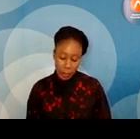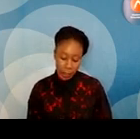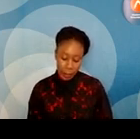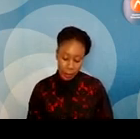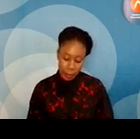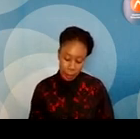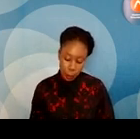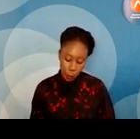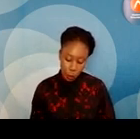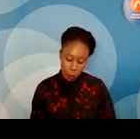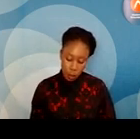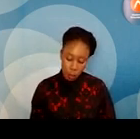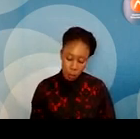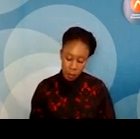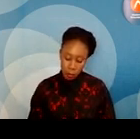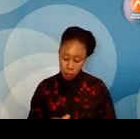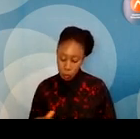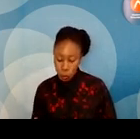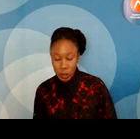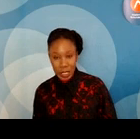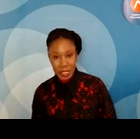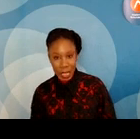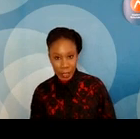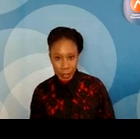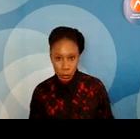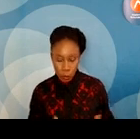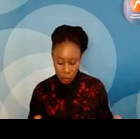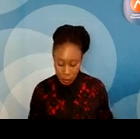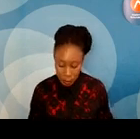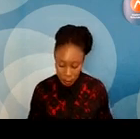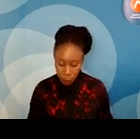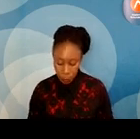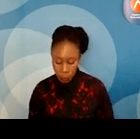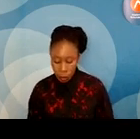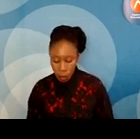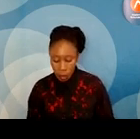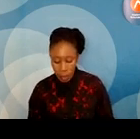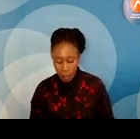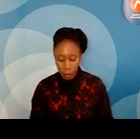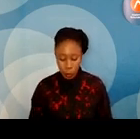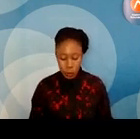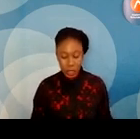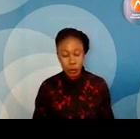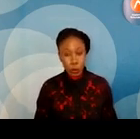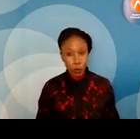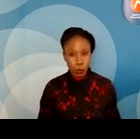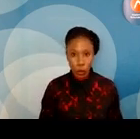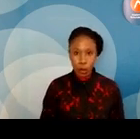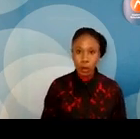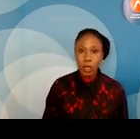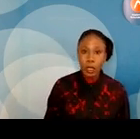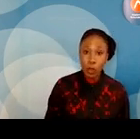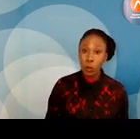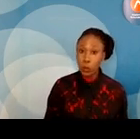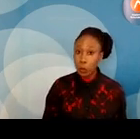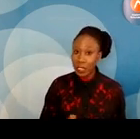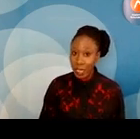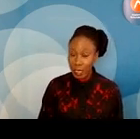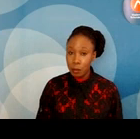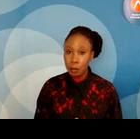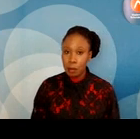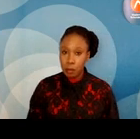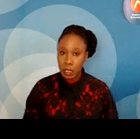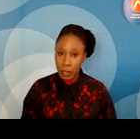att titta på amen, hur ser säkerhetsrutiner ut, hur ser det ut för de